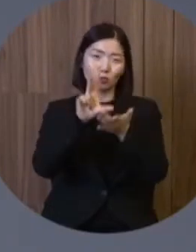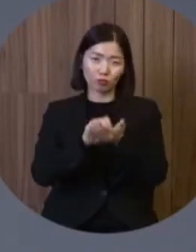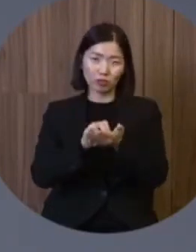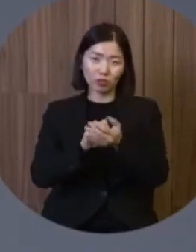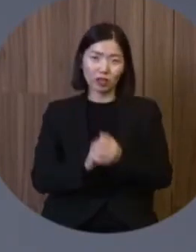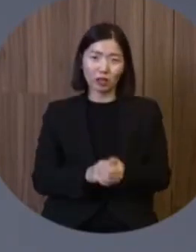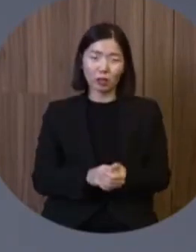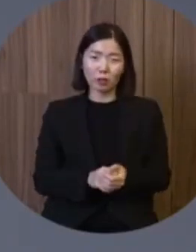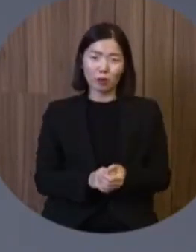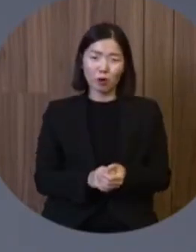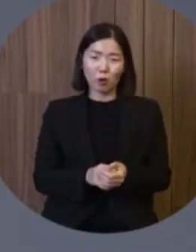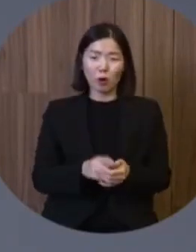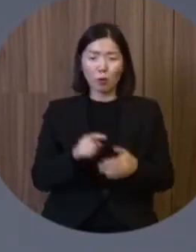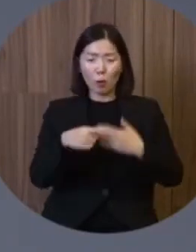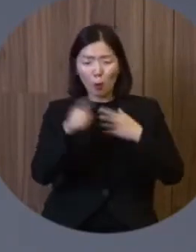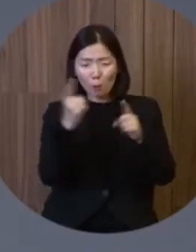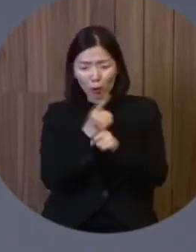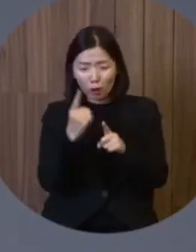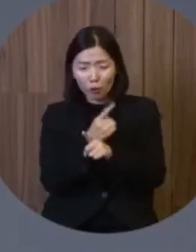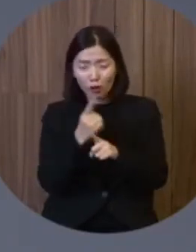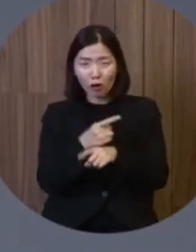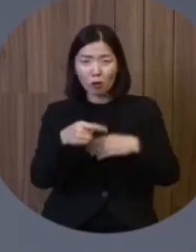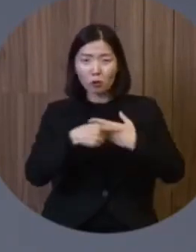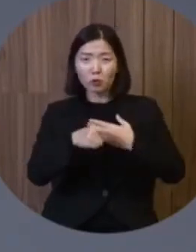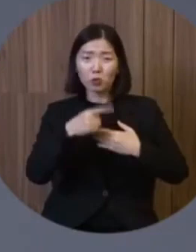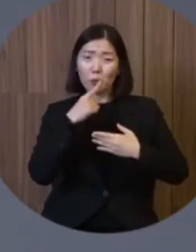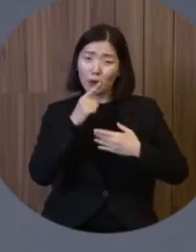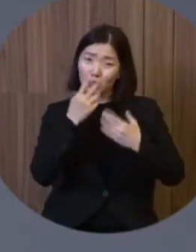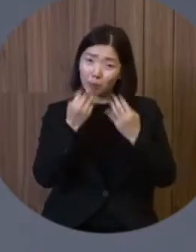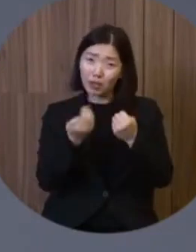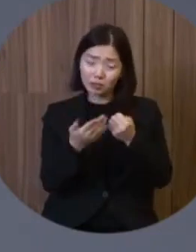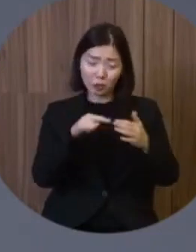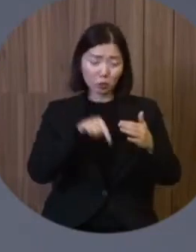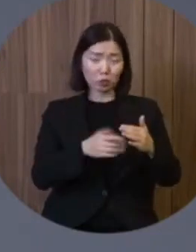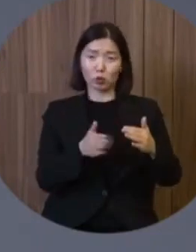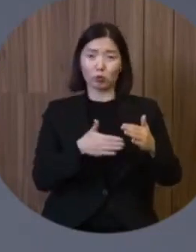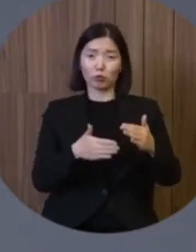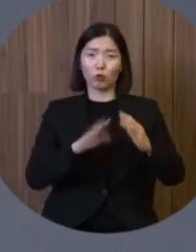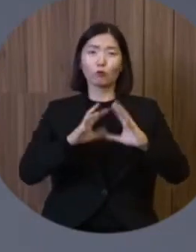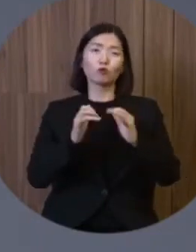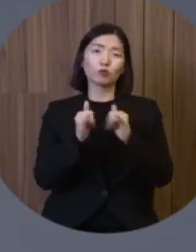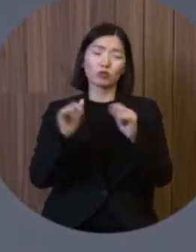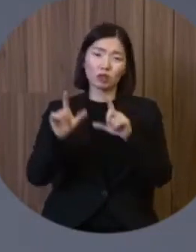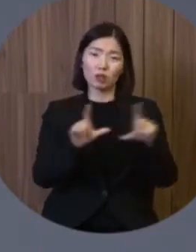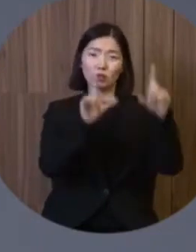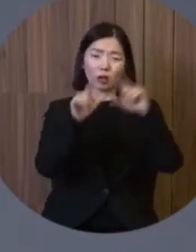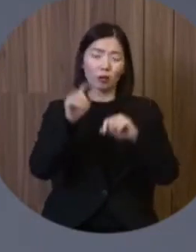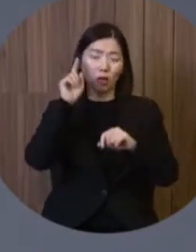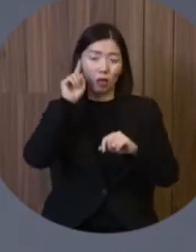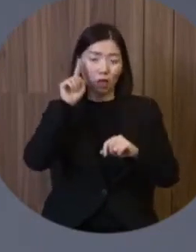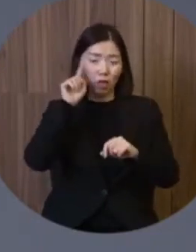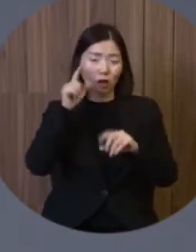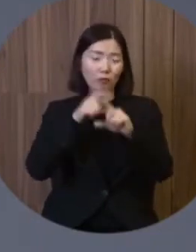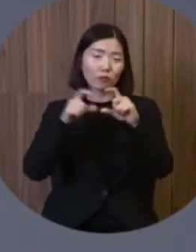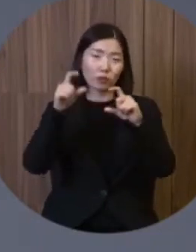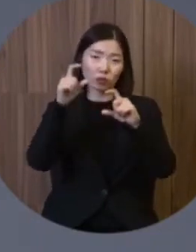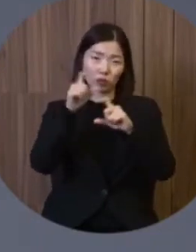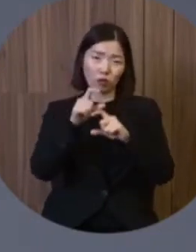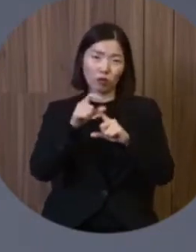검찰개혁 소리는 요란한데 성과는 더디고, 그러는 사이에 국민의 삶은 하루하루